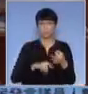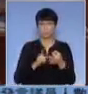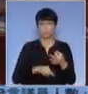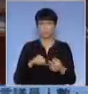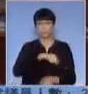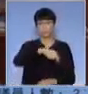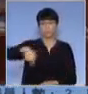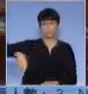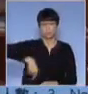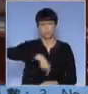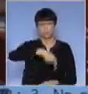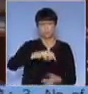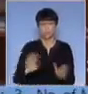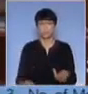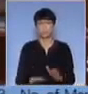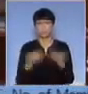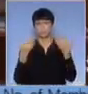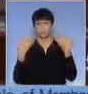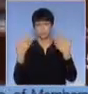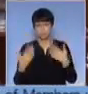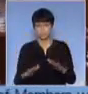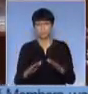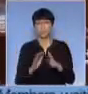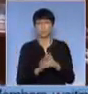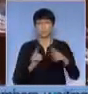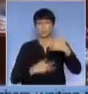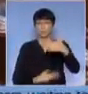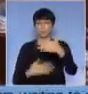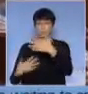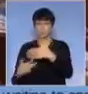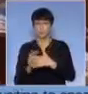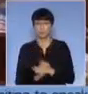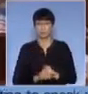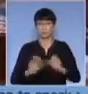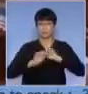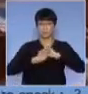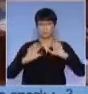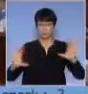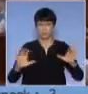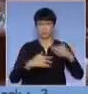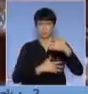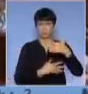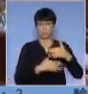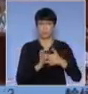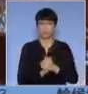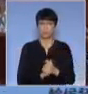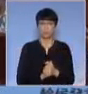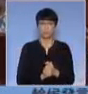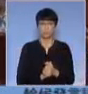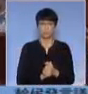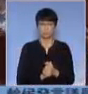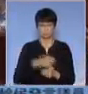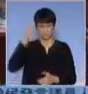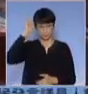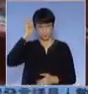圍，開始和完成研究日期，刊登研究結果的日期，研究